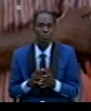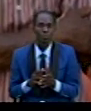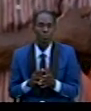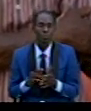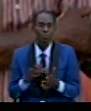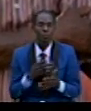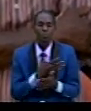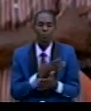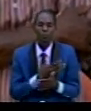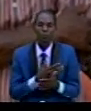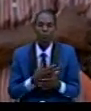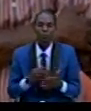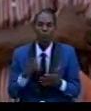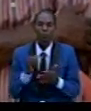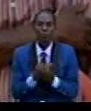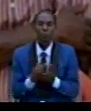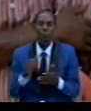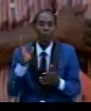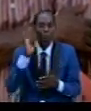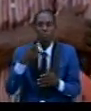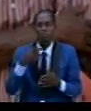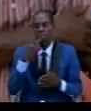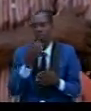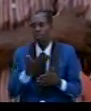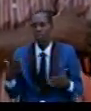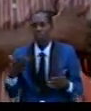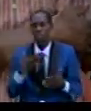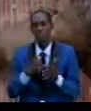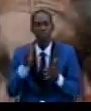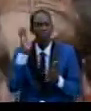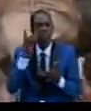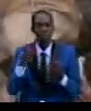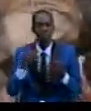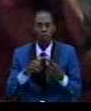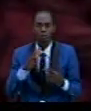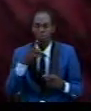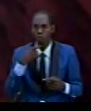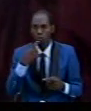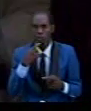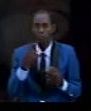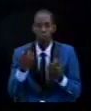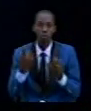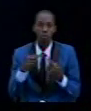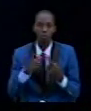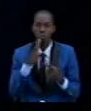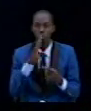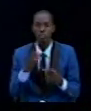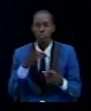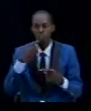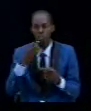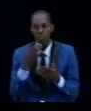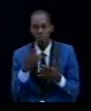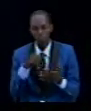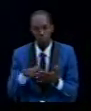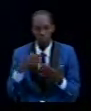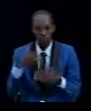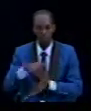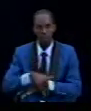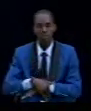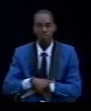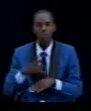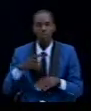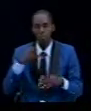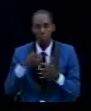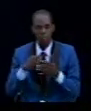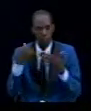tells us that we shall decree a thing and it shall come to pass. Décrète maintenant. Decree tonight. Décrète maintenant. Decree it right now. Tous les plans